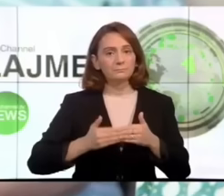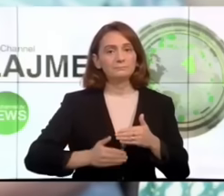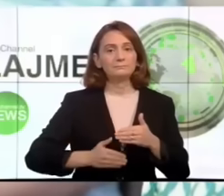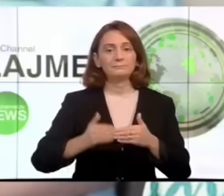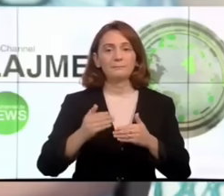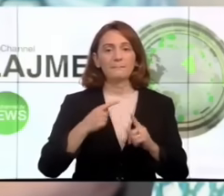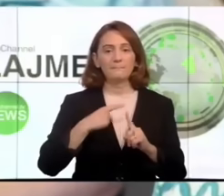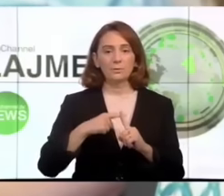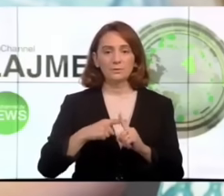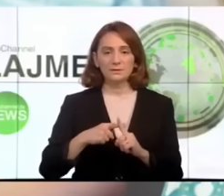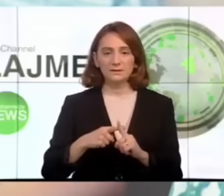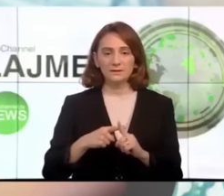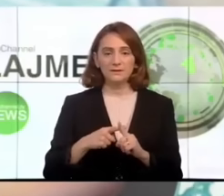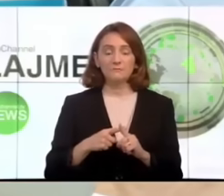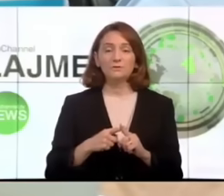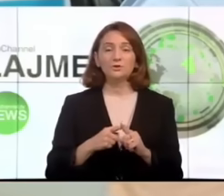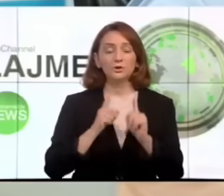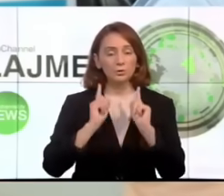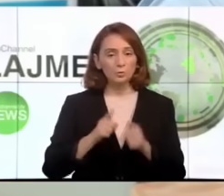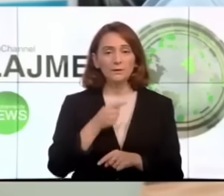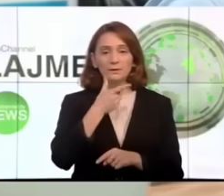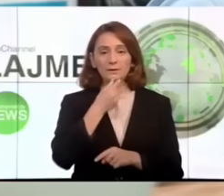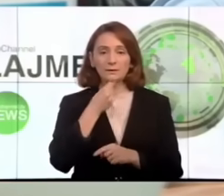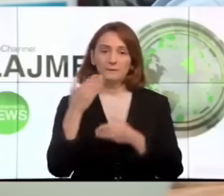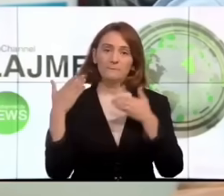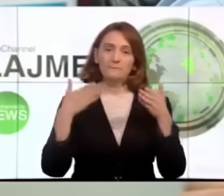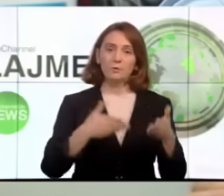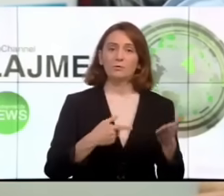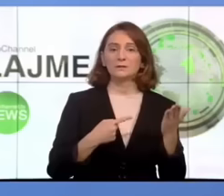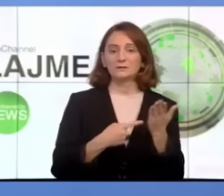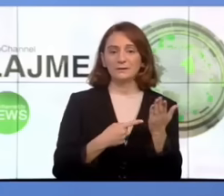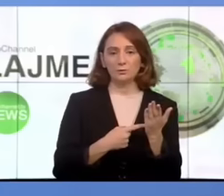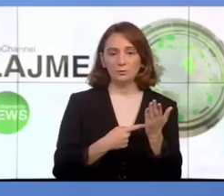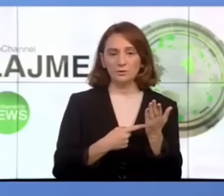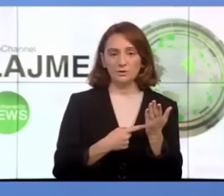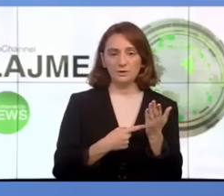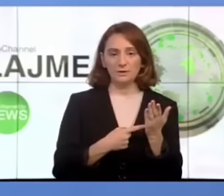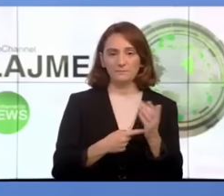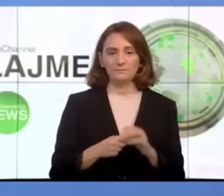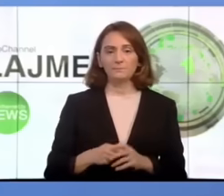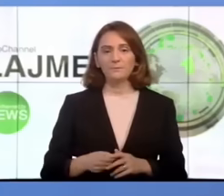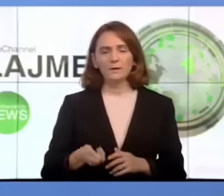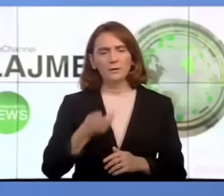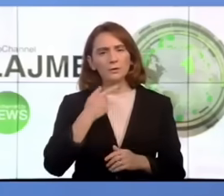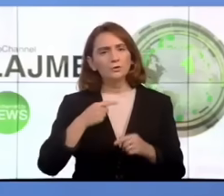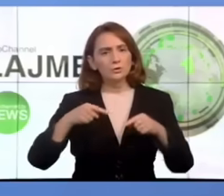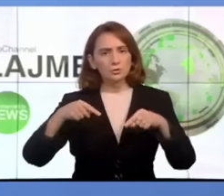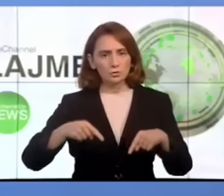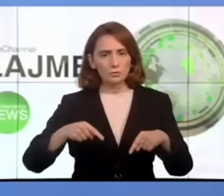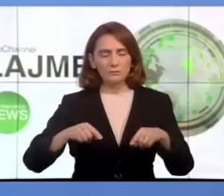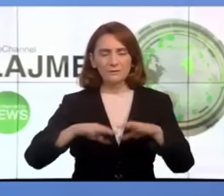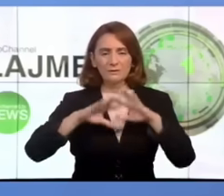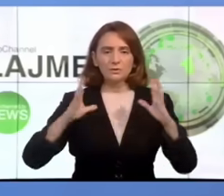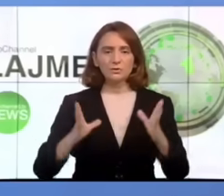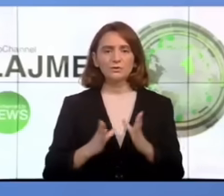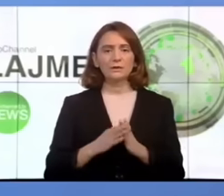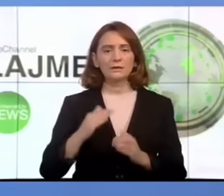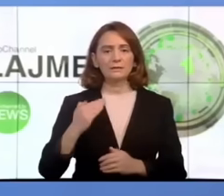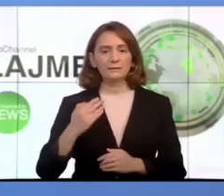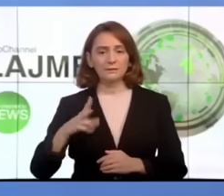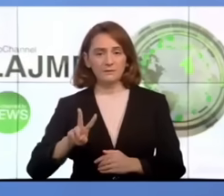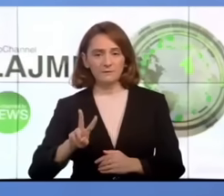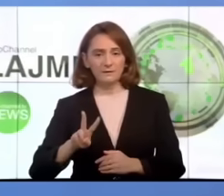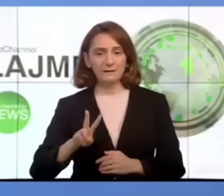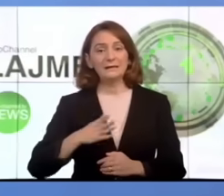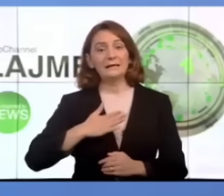mediave dhe të teknologjisë së informacionit. Kudo në media sot ka nevojë për njerëz të aftë për të vizualizuar informacionin, për